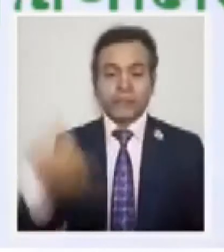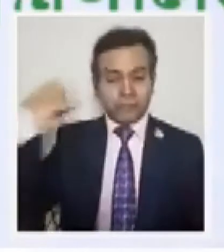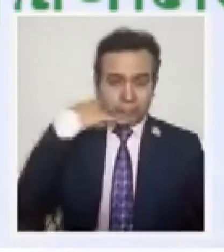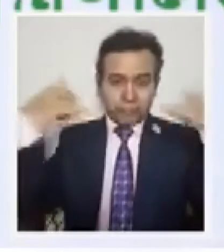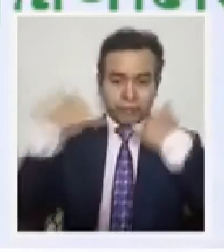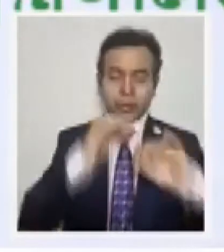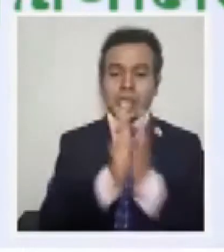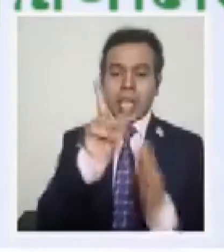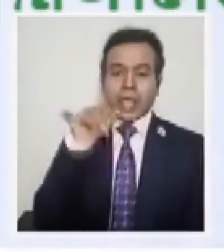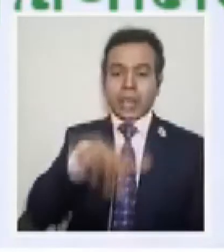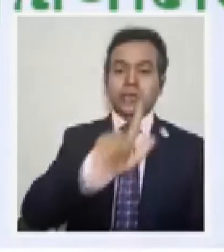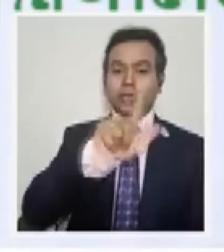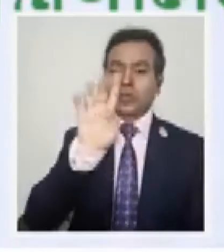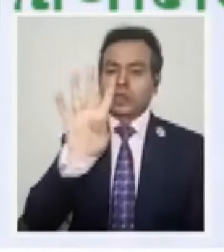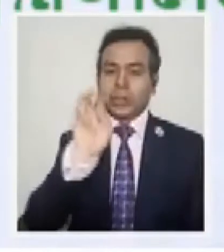3,65,468টি।